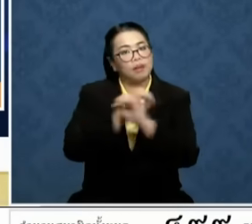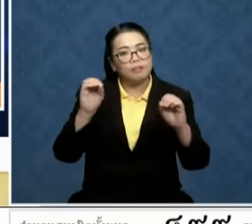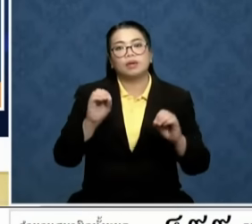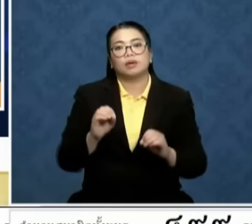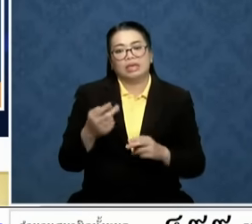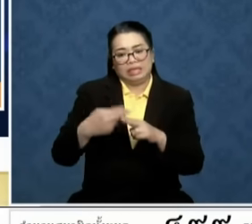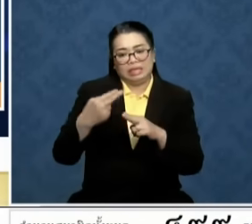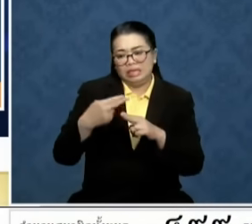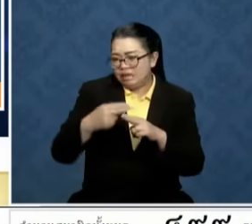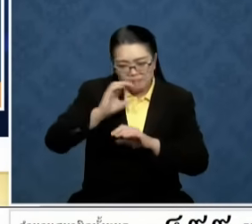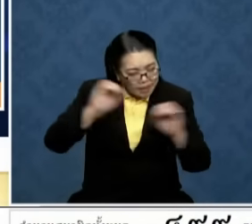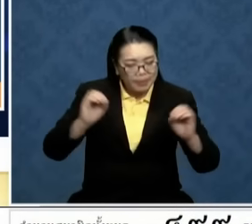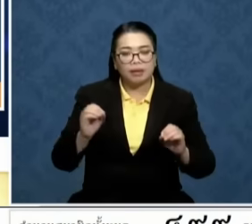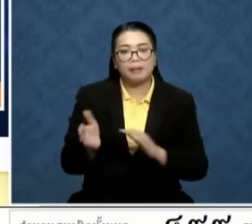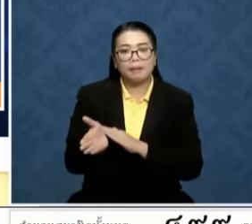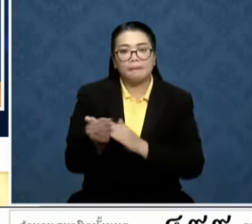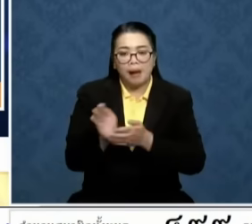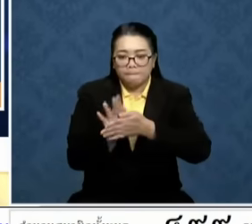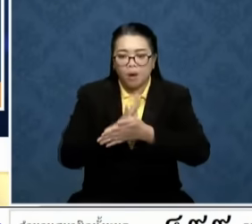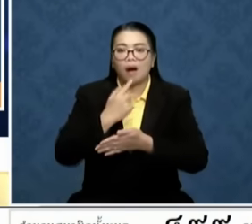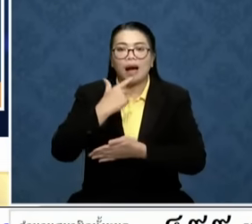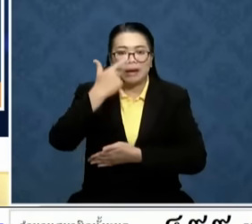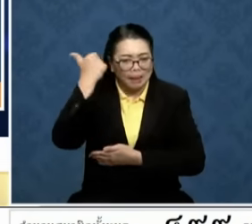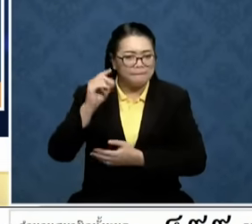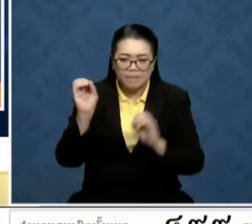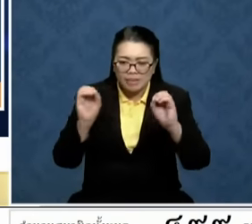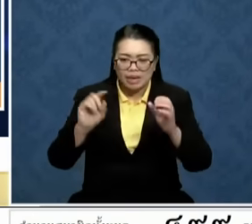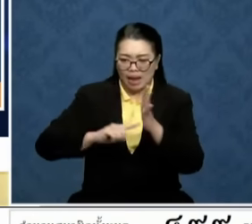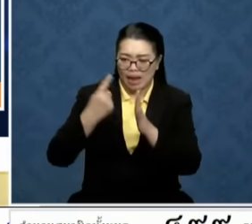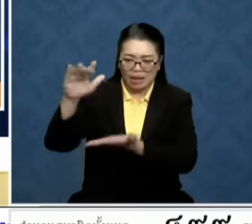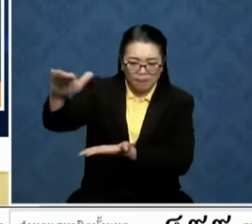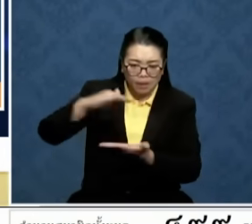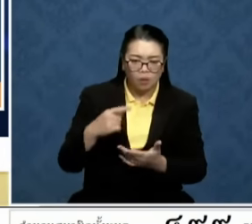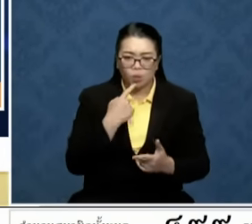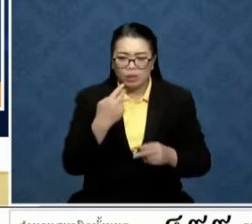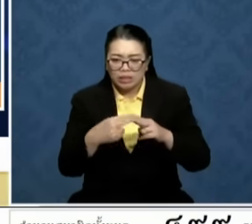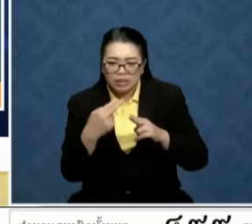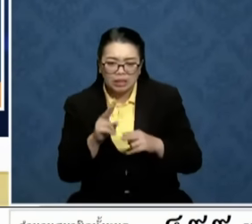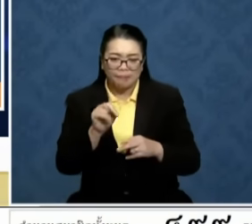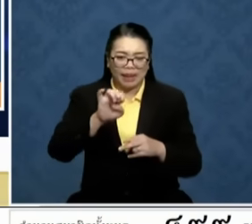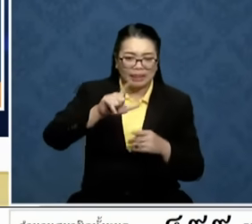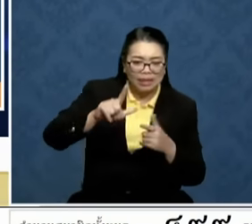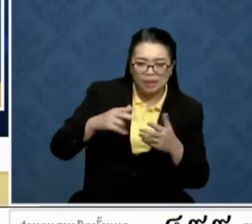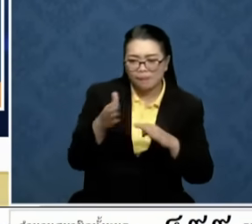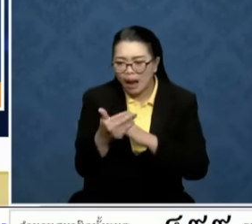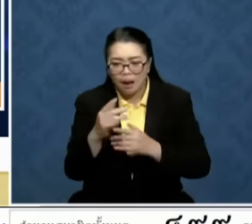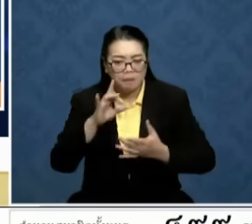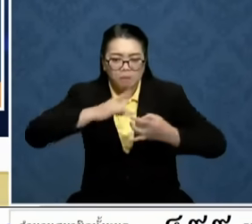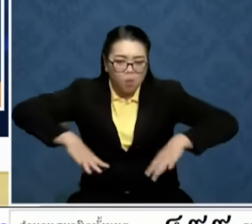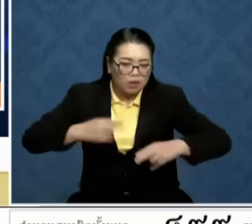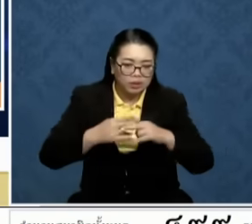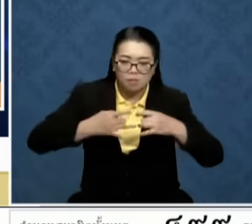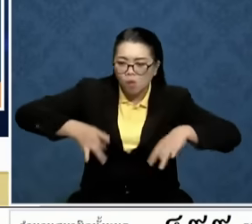มีแม้แต่ชื่อเรียกท่านประธานเข้ามา 4-5ปีแรกยังเรียกชื่อกันมั่วซั่วไปหมดคนบางยังเป็นปลานิลเป็นปลาอะไรกันไปมั่วซั่วกัน